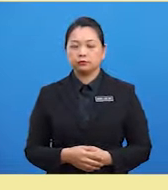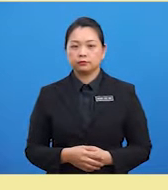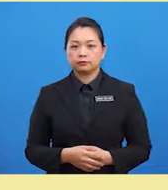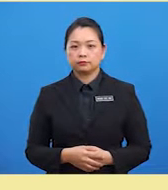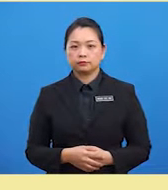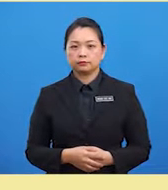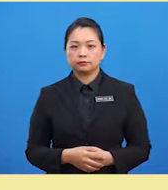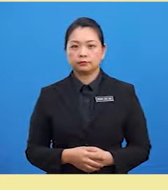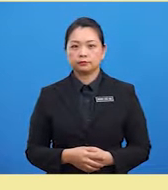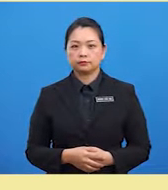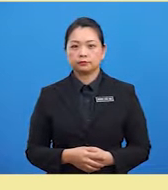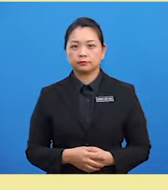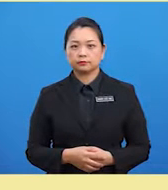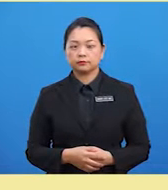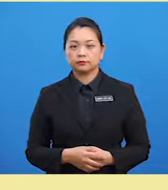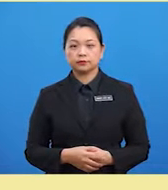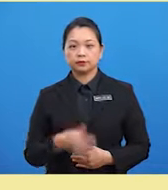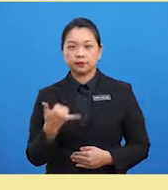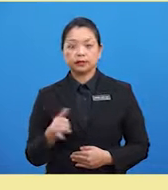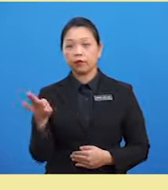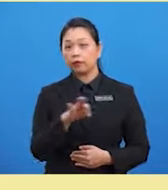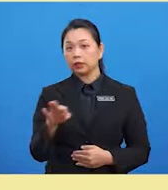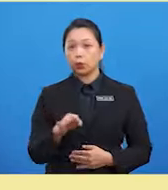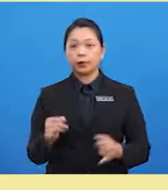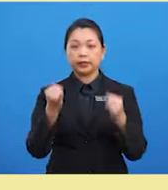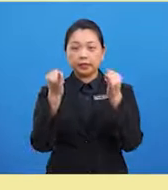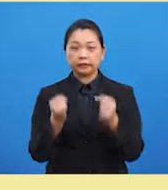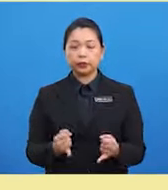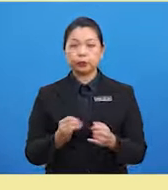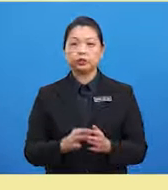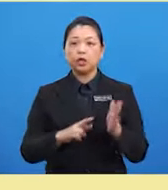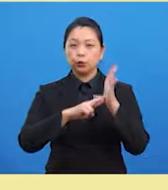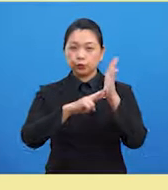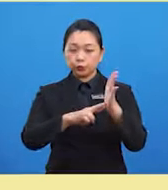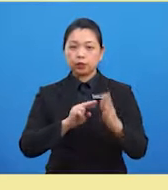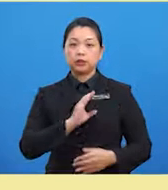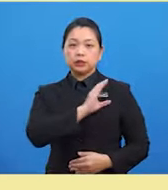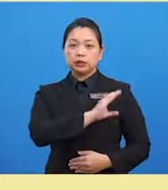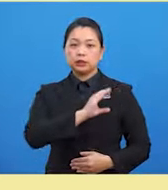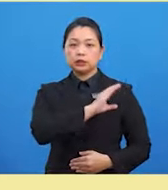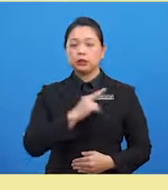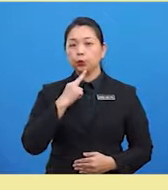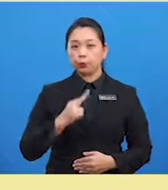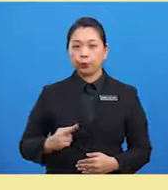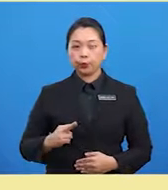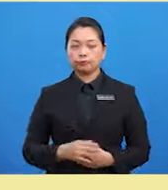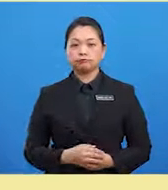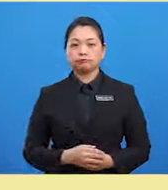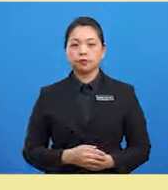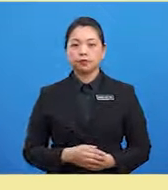Berikutnya, faktor individu. Merujuk kepada ciri-ciri umur,